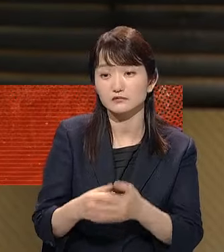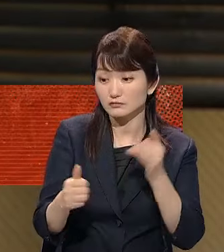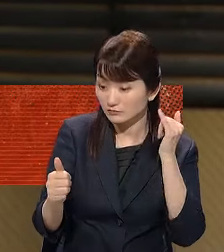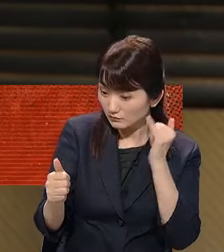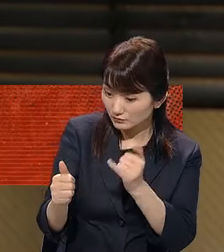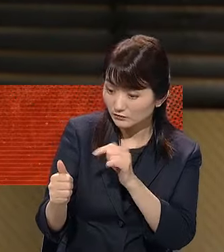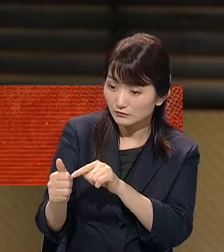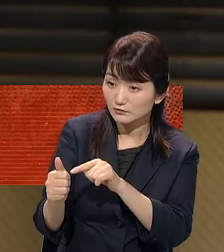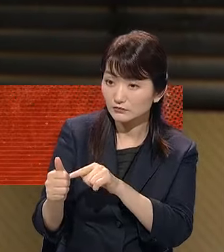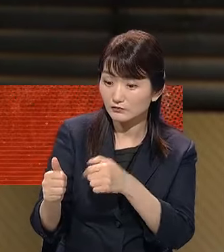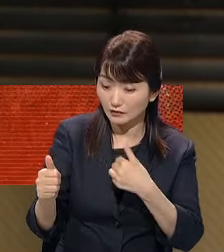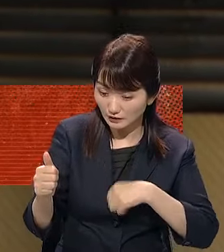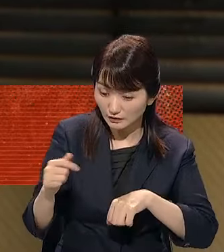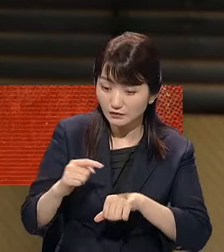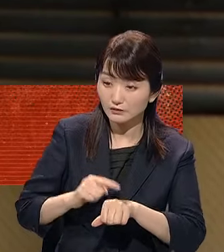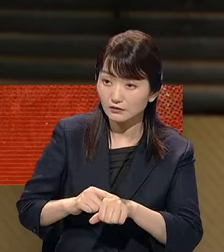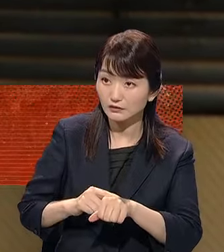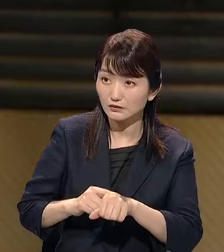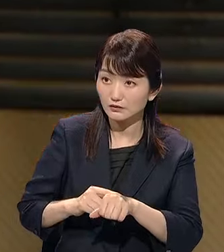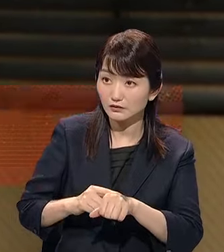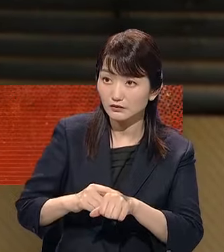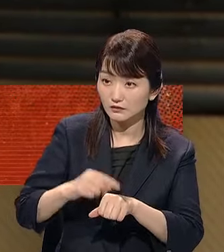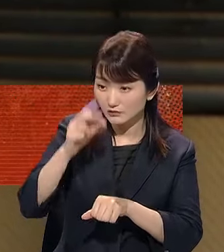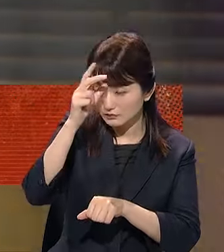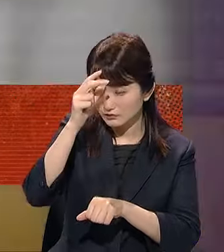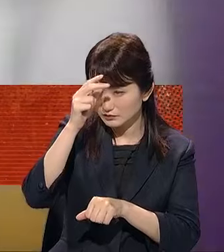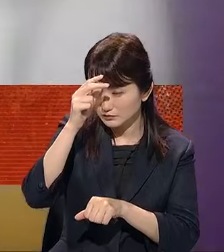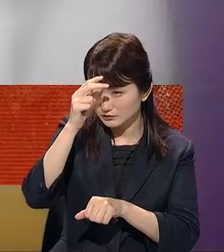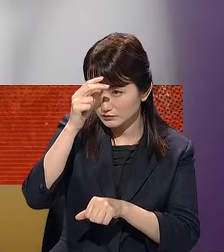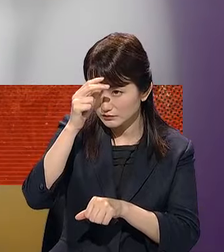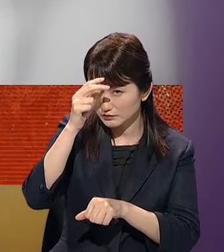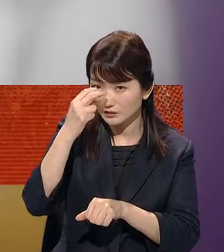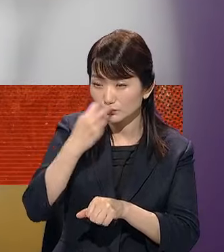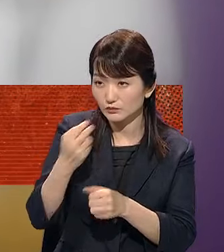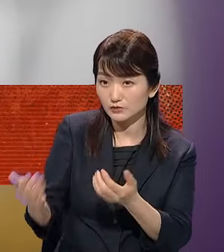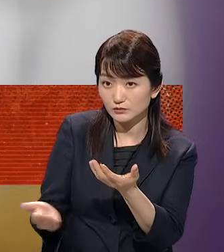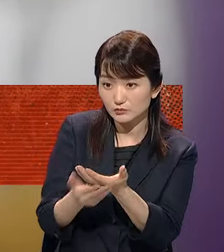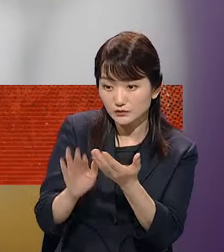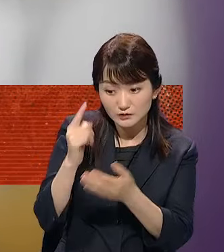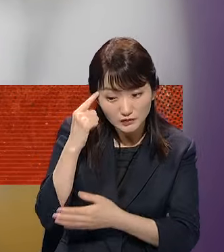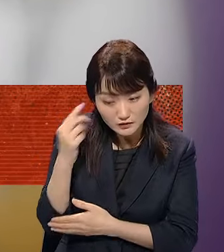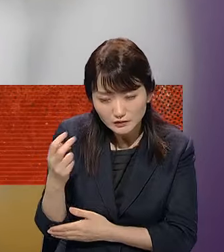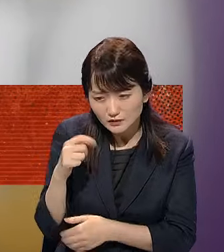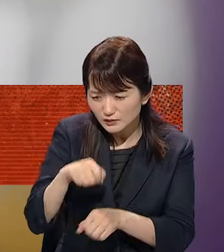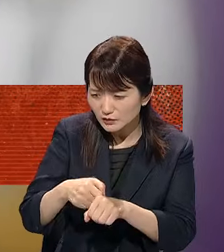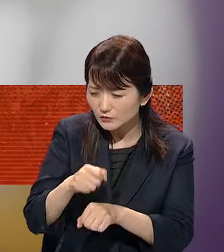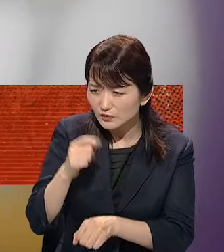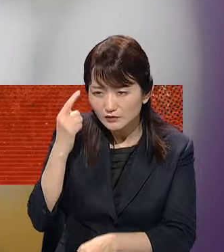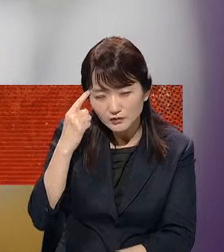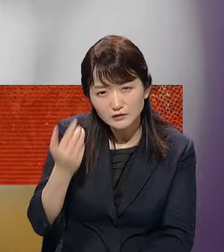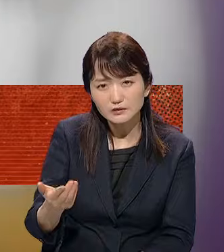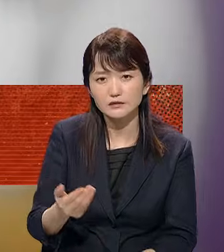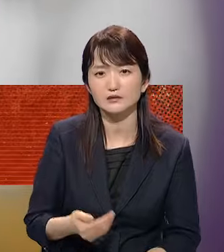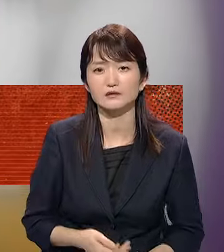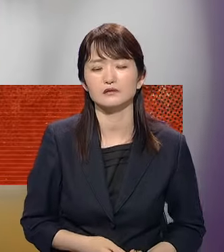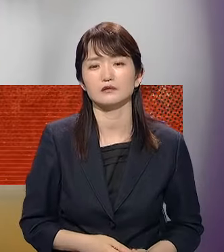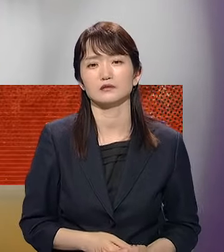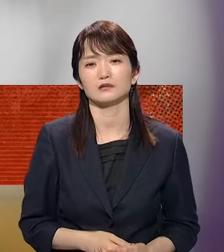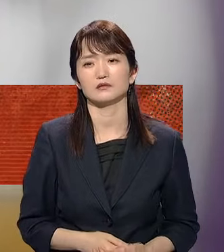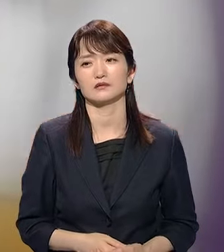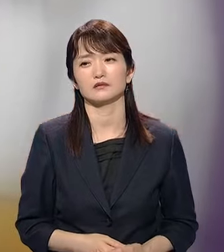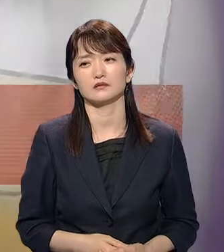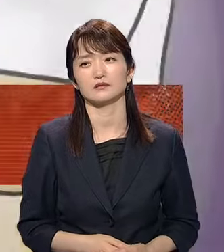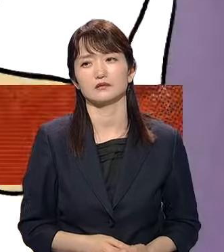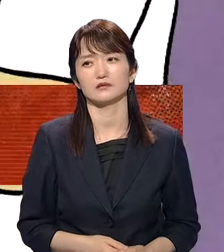혹시 아들 수사기관 이첩된 거냐 처벌 받느냐 이런 얘기를 하는 거 봤을 때는 본인이